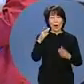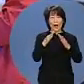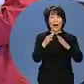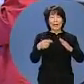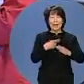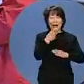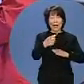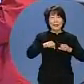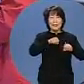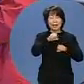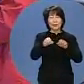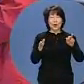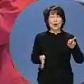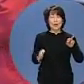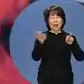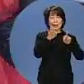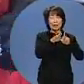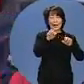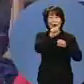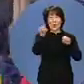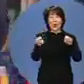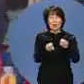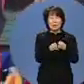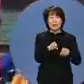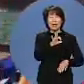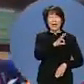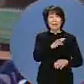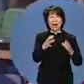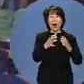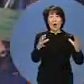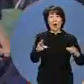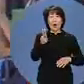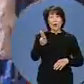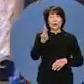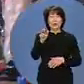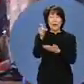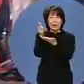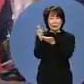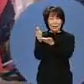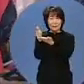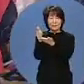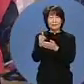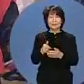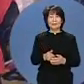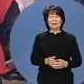麓公園野外活動センターのコーディネーター大浦拓也さん。